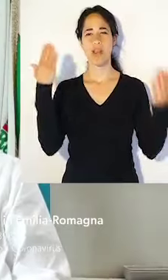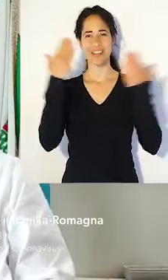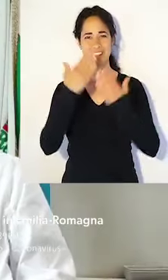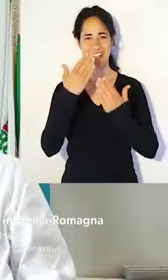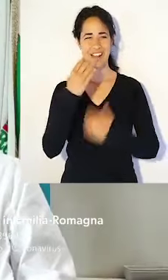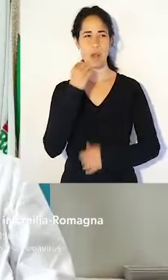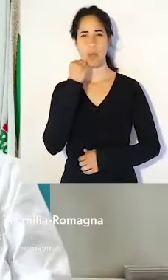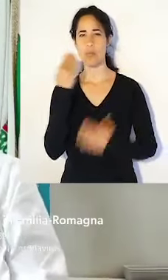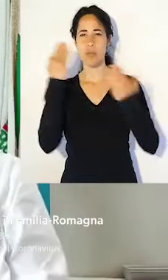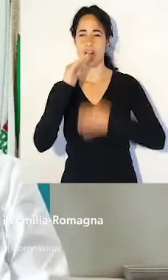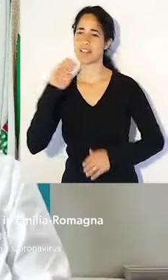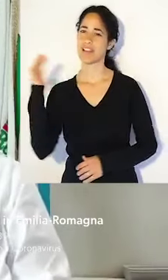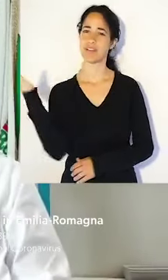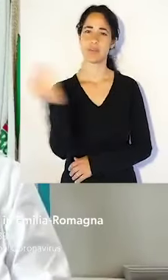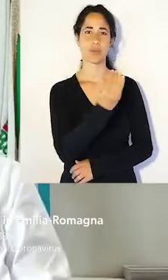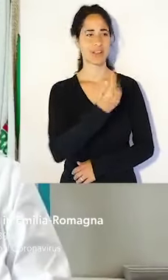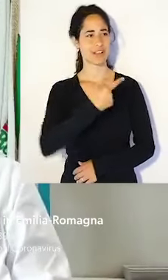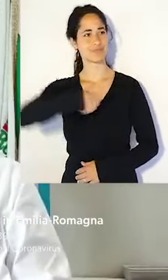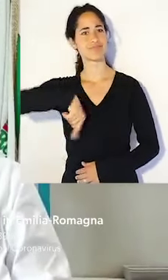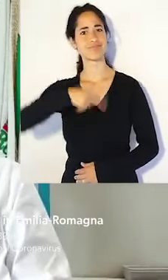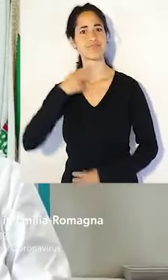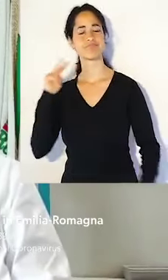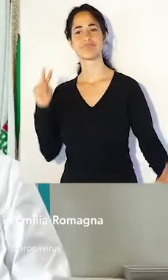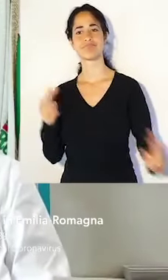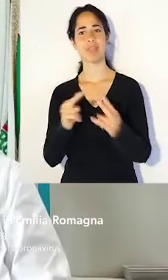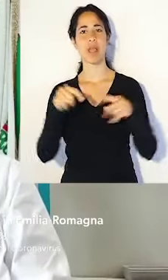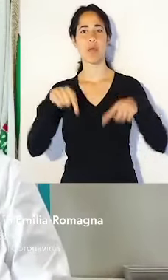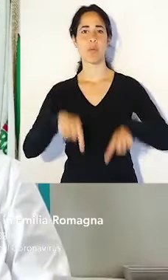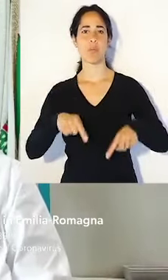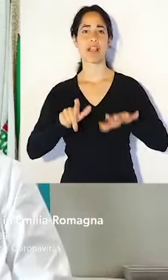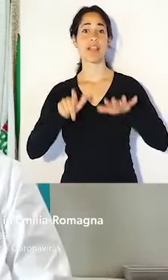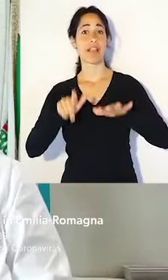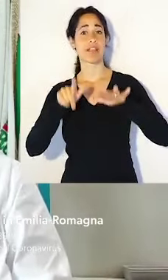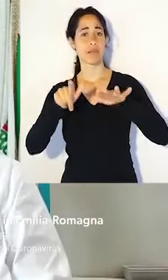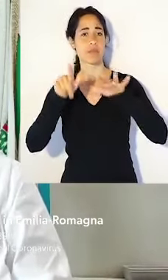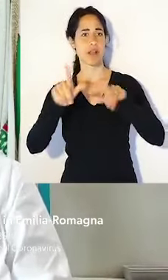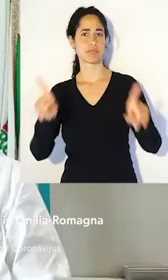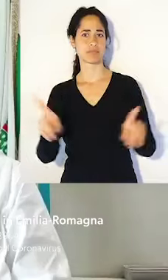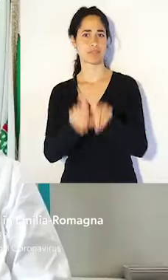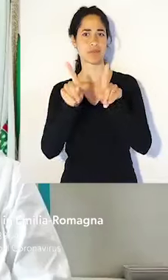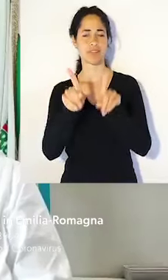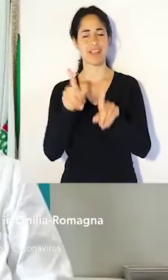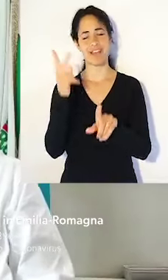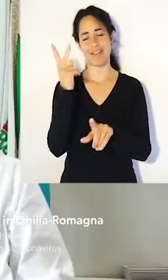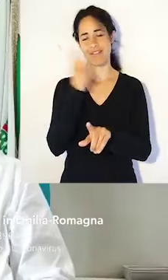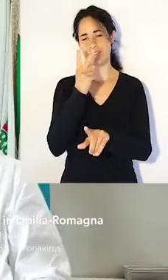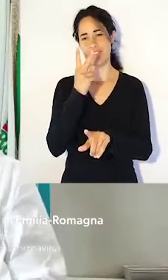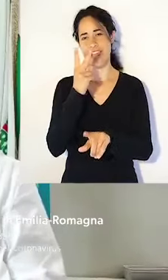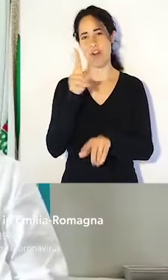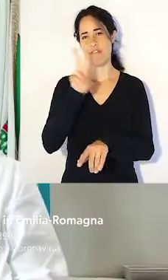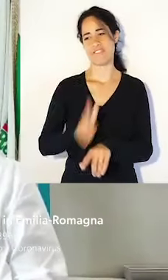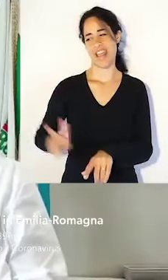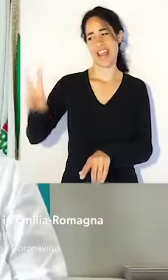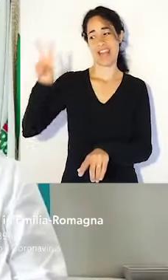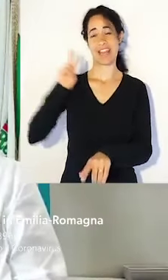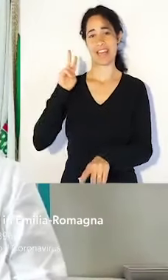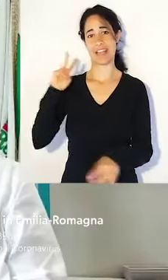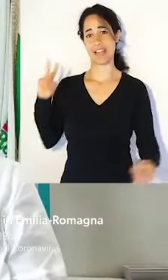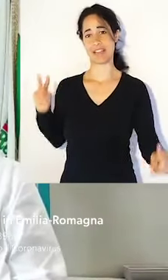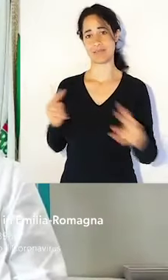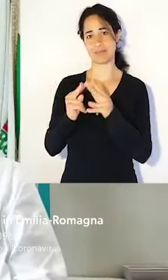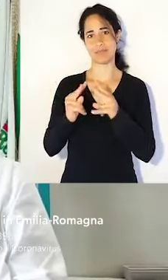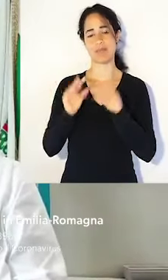Buonasera, buonasera a tutti. Ci ritroviamo qui come ogni settimana. Per la verità, ci dovevamo trovare venerdì